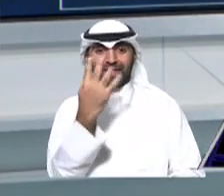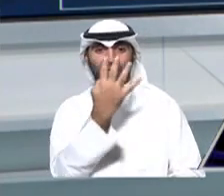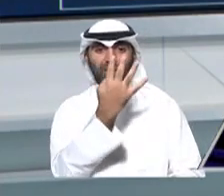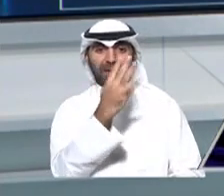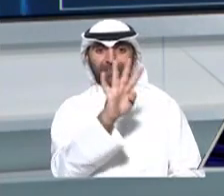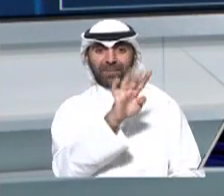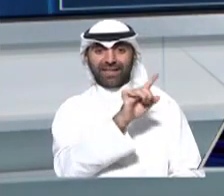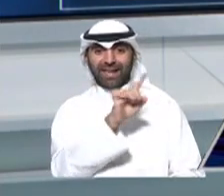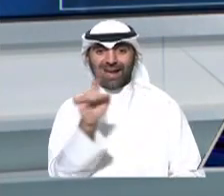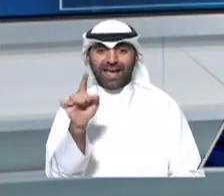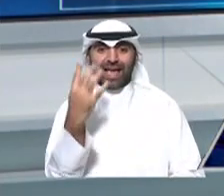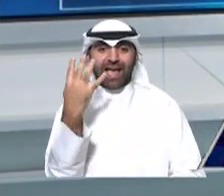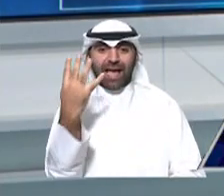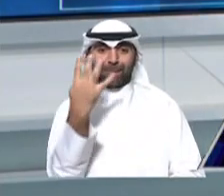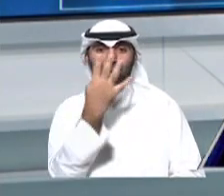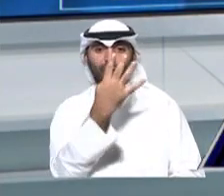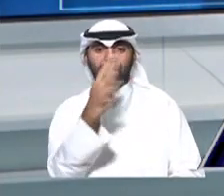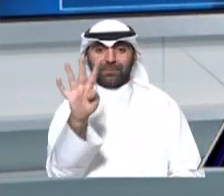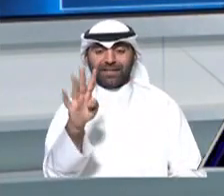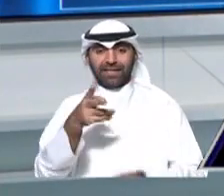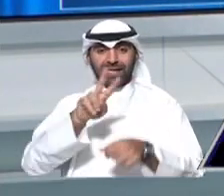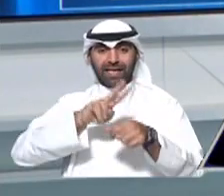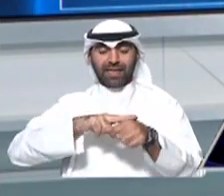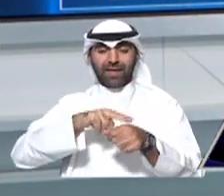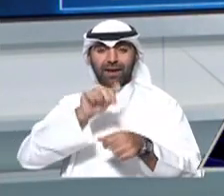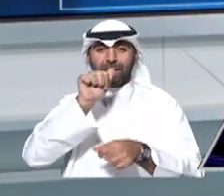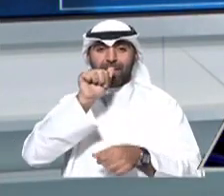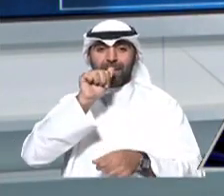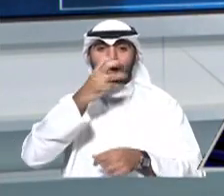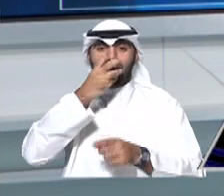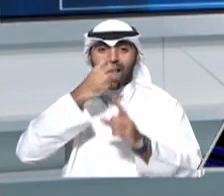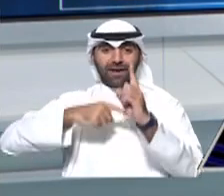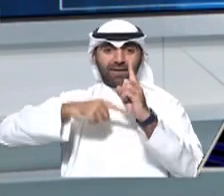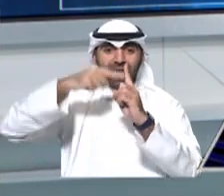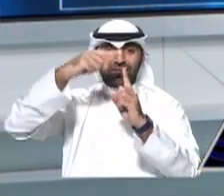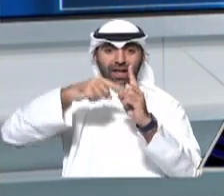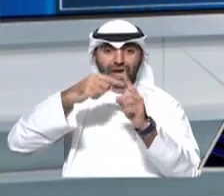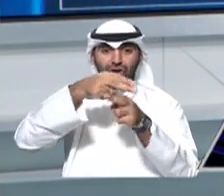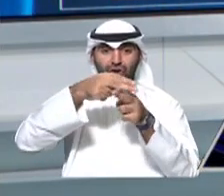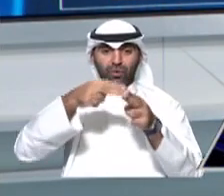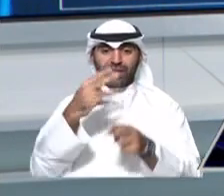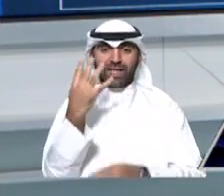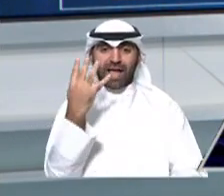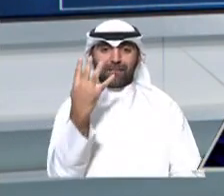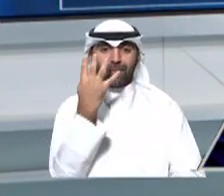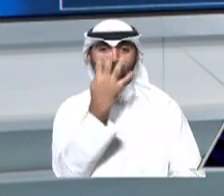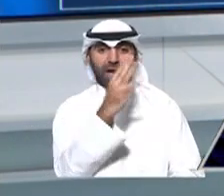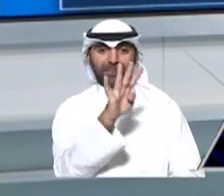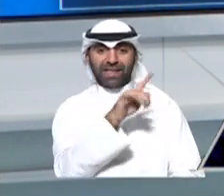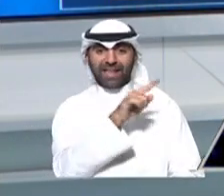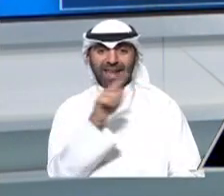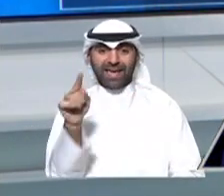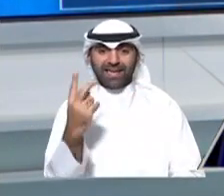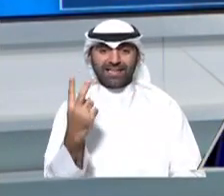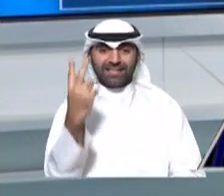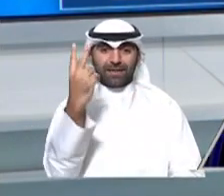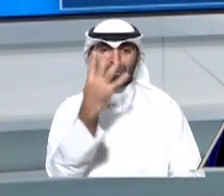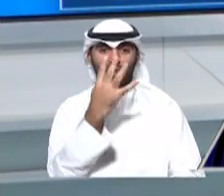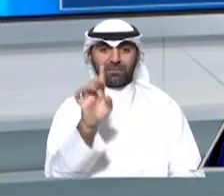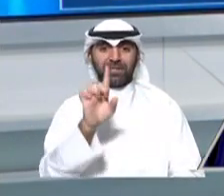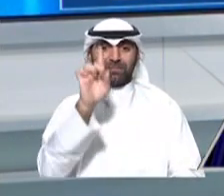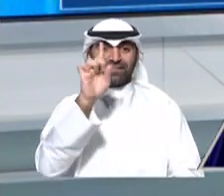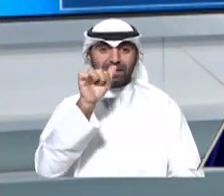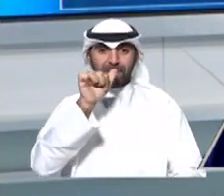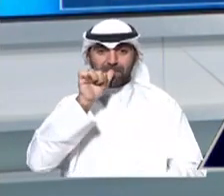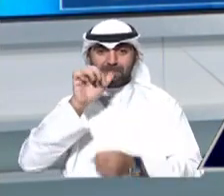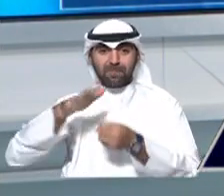44 درجة مئوية، أما بقية المناطق قد تصل فيها درجات الحرارة ما بين 44 و 47 درجة مئوية. الهواء